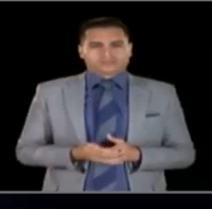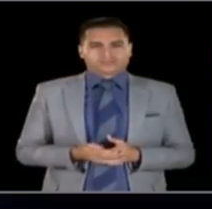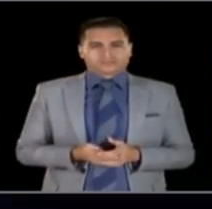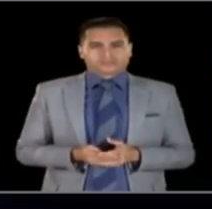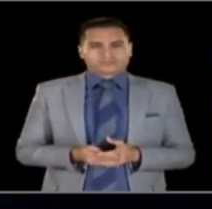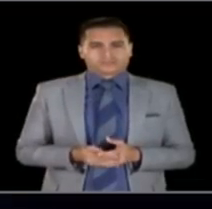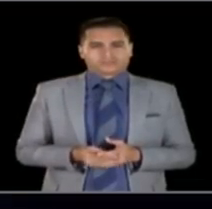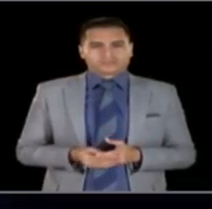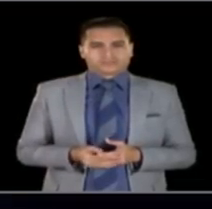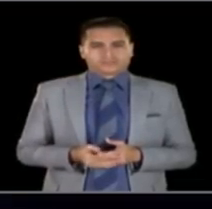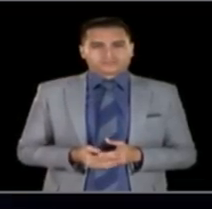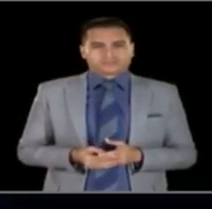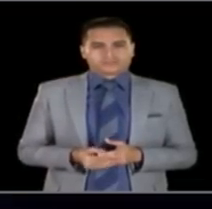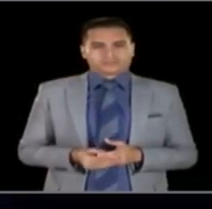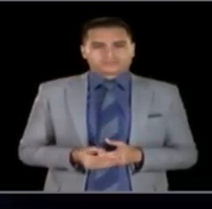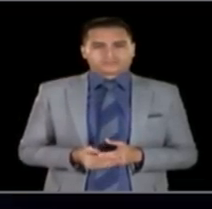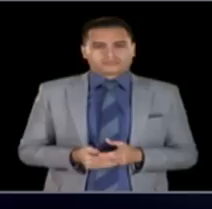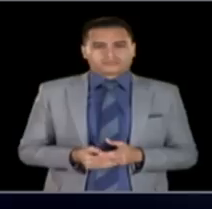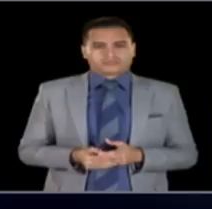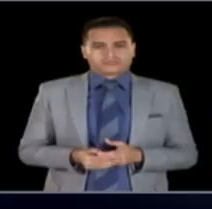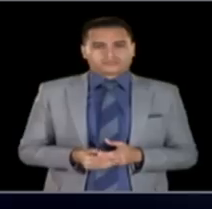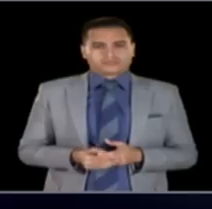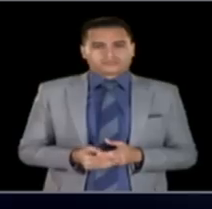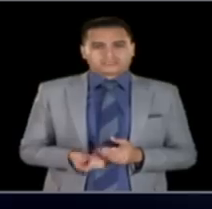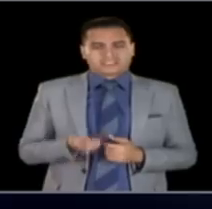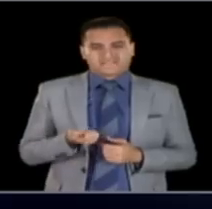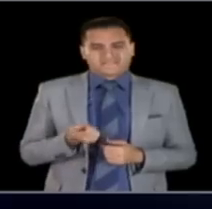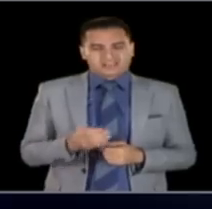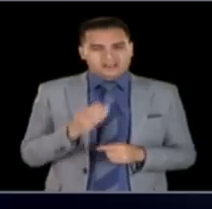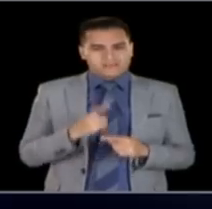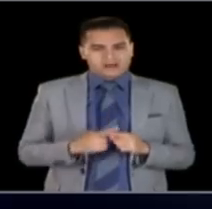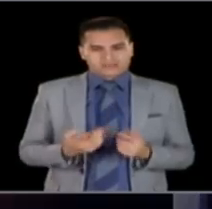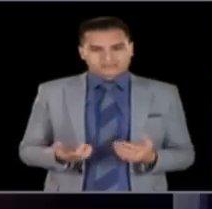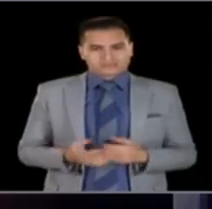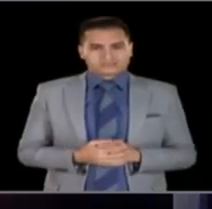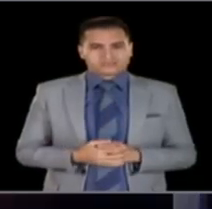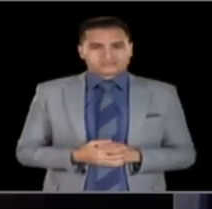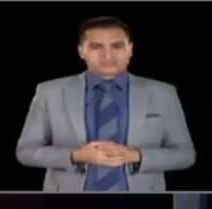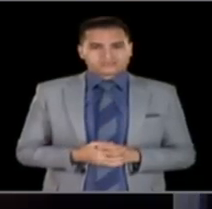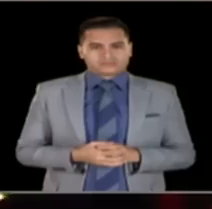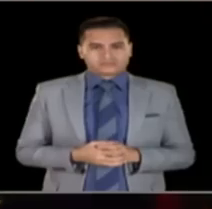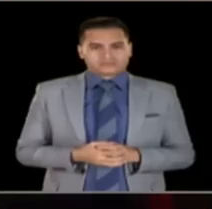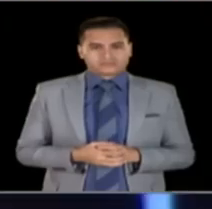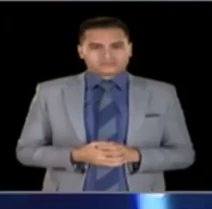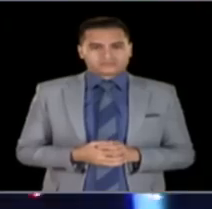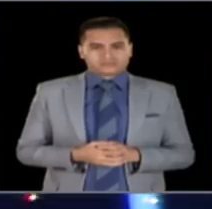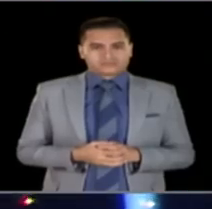ازاي؟ معرفش بحيرات مالحة بتمر بها قناة السويس. صفر إجابة خاطئة.